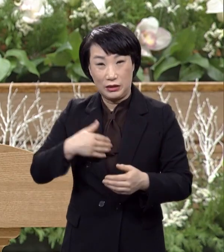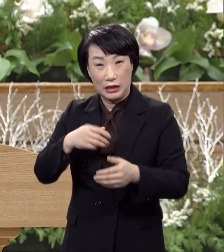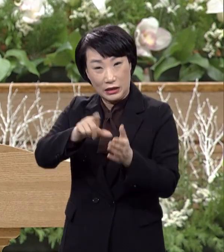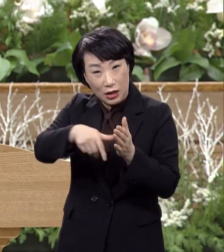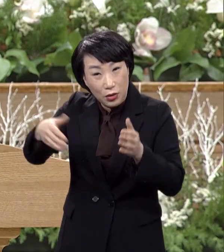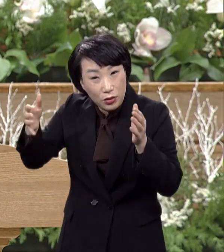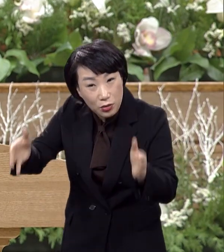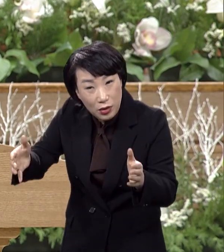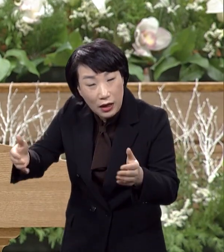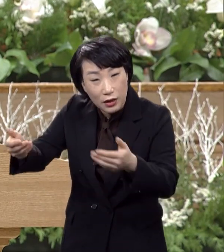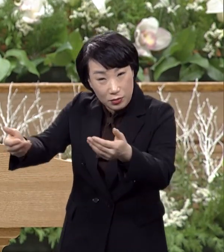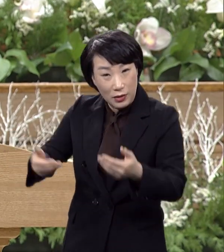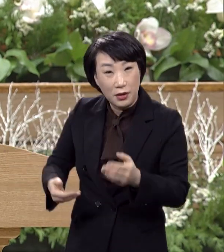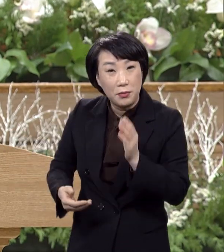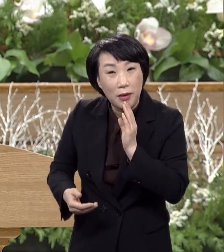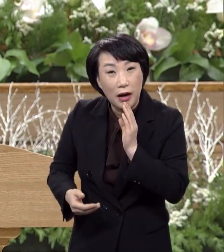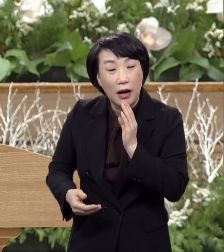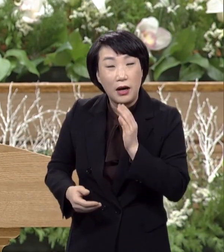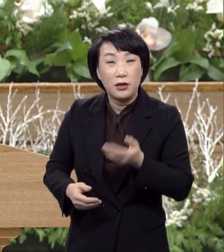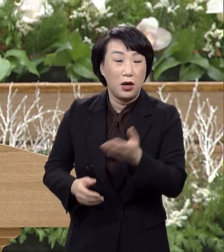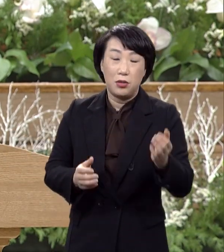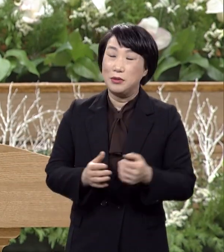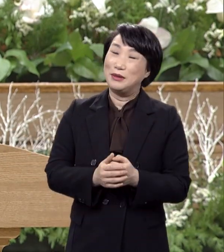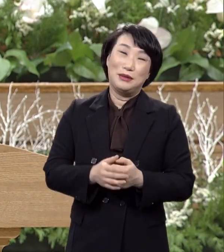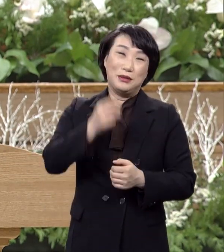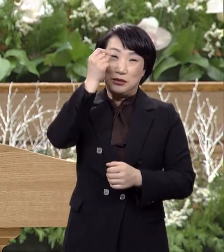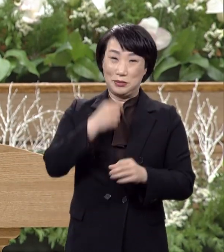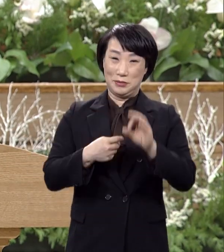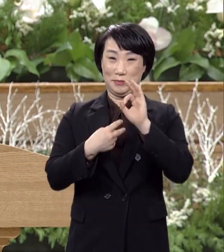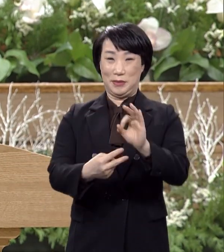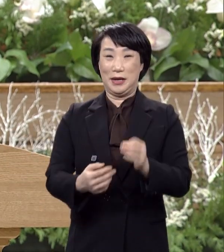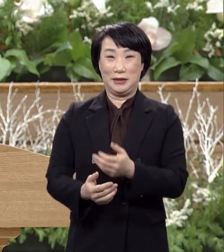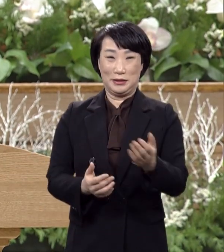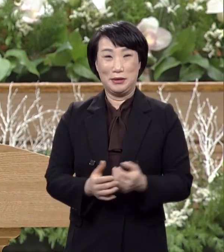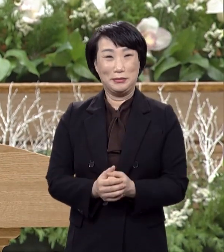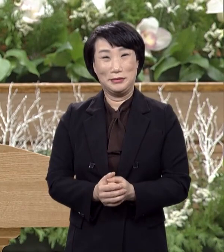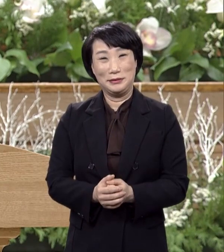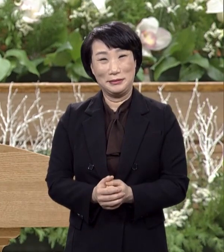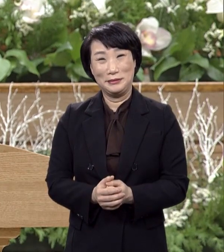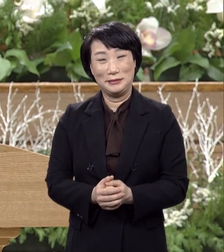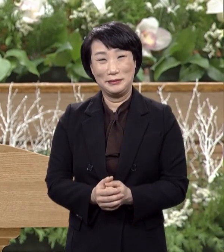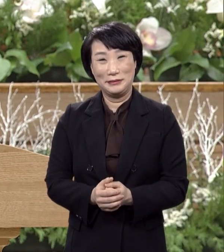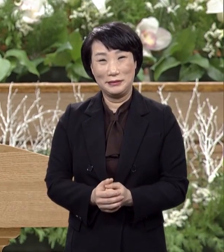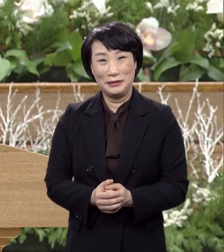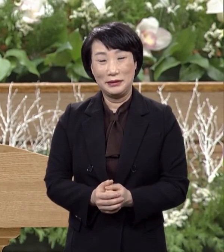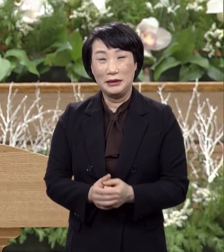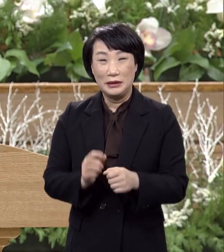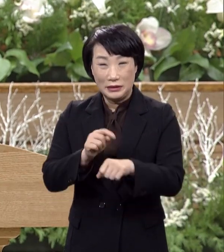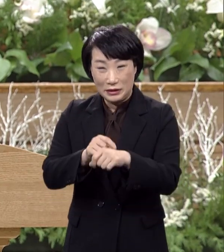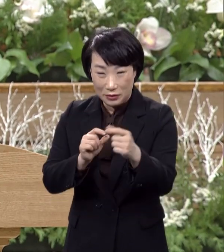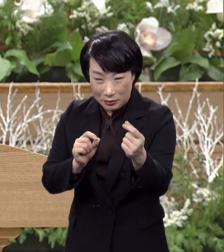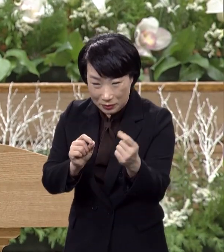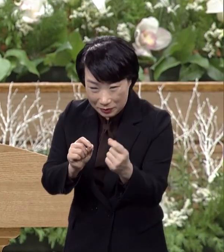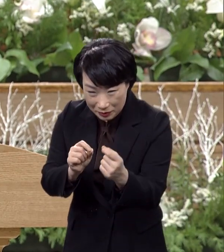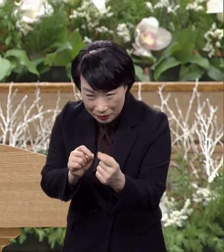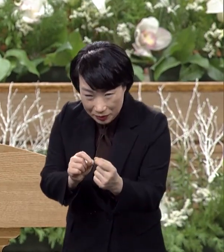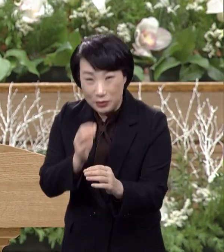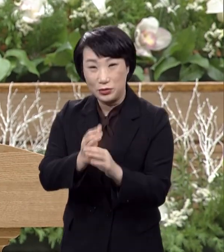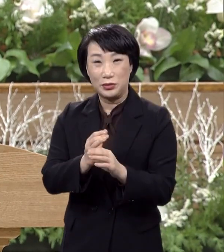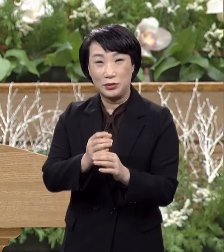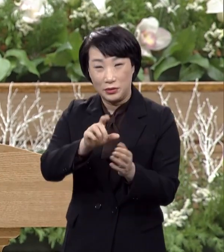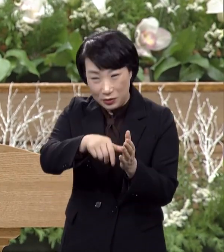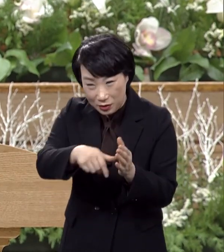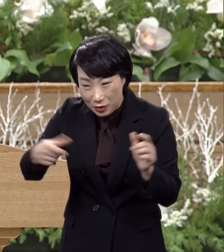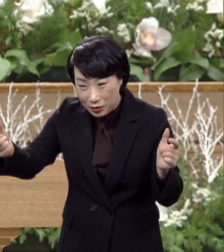세월은 참 인색하게도 참 야속하게도 다가오고 지나갈 뿐이요.